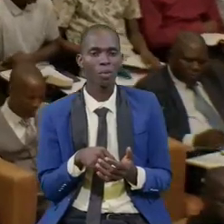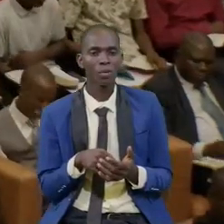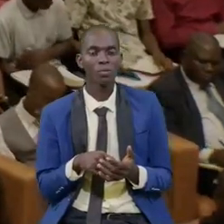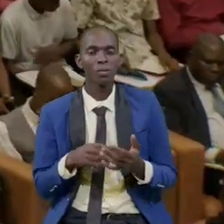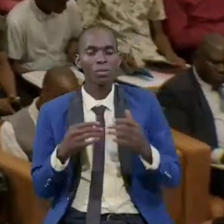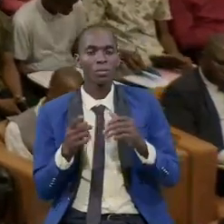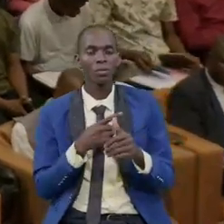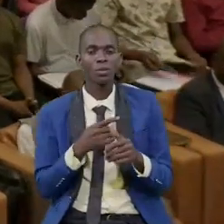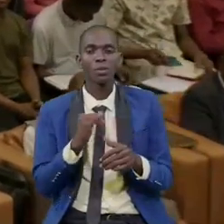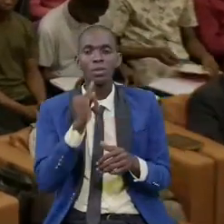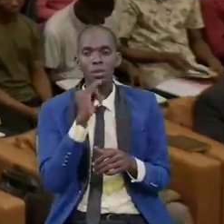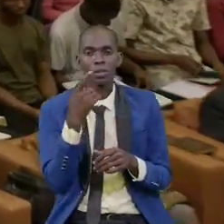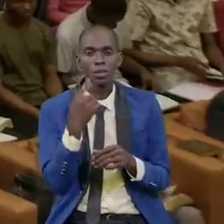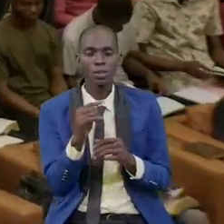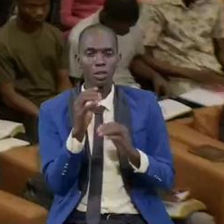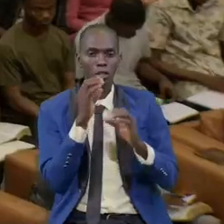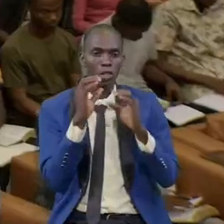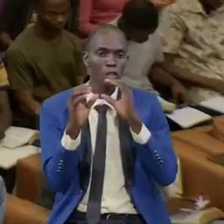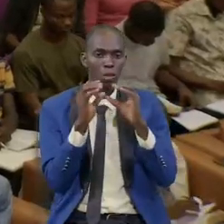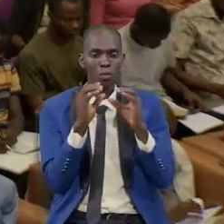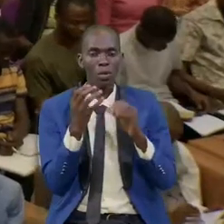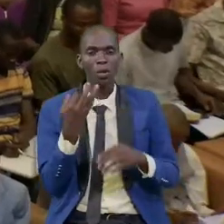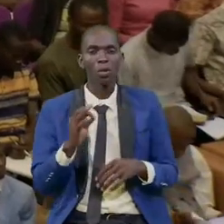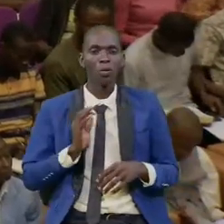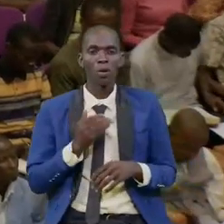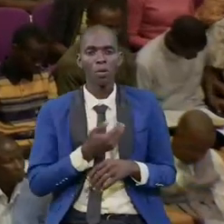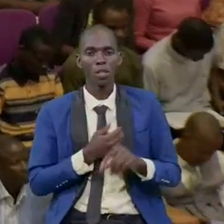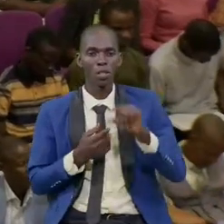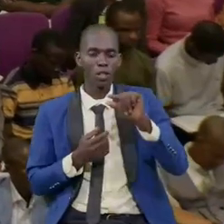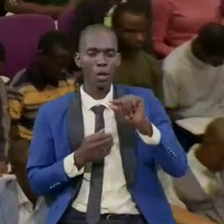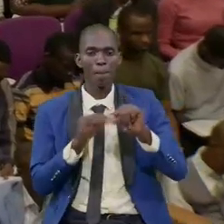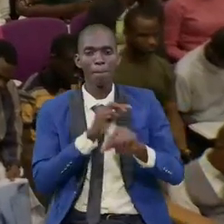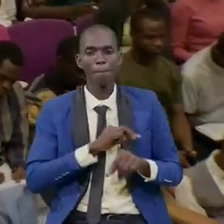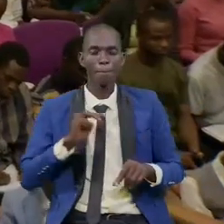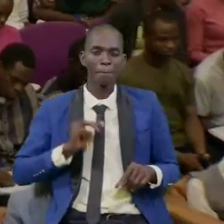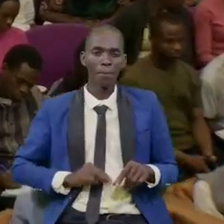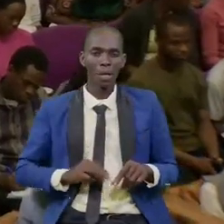la communication de notre petit membre,